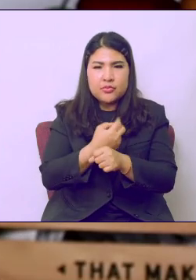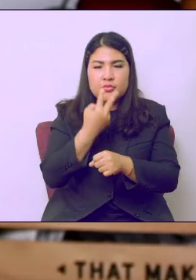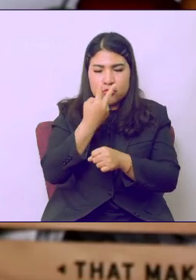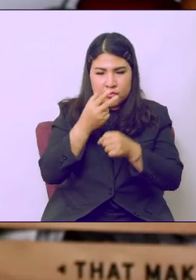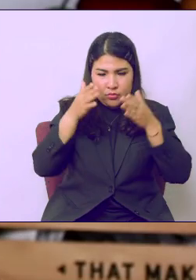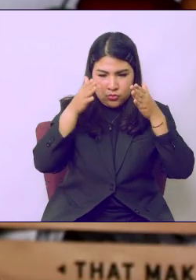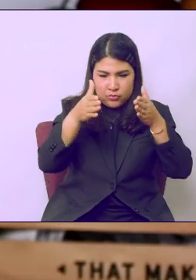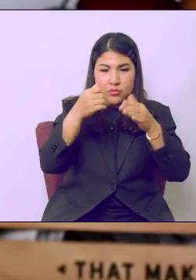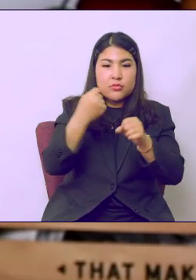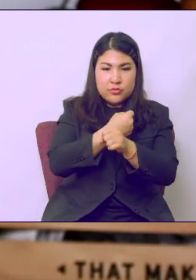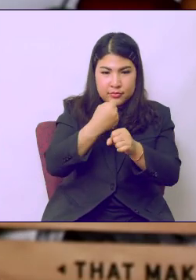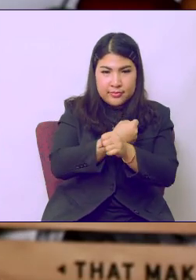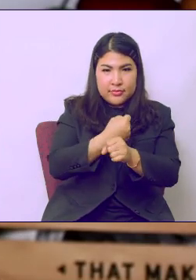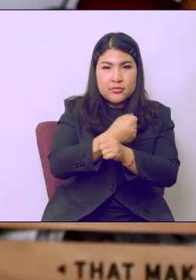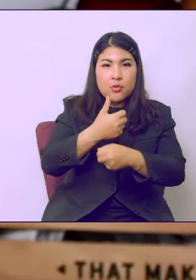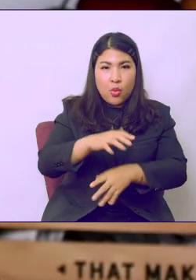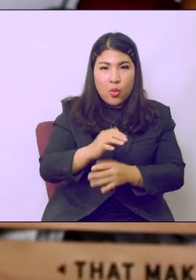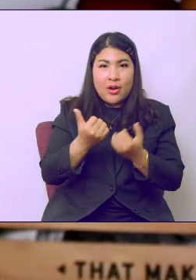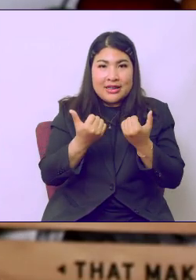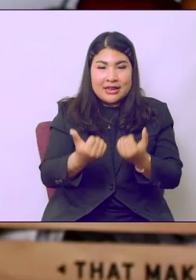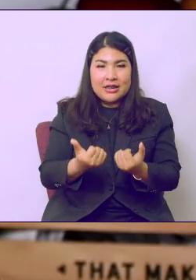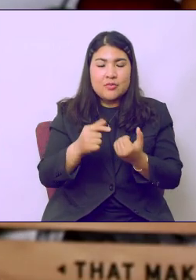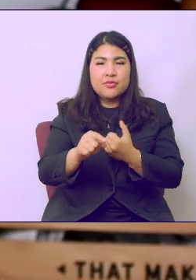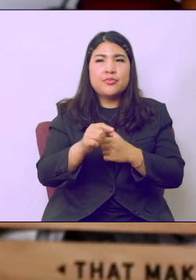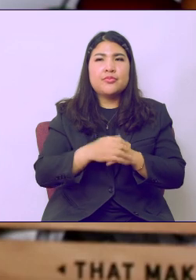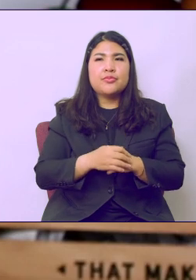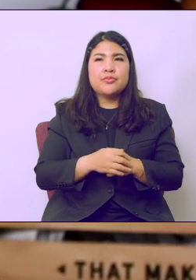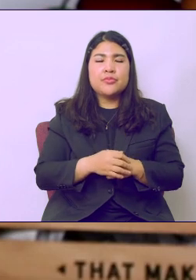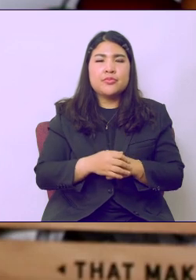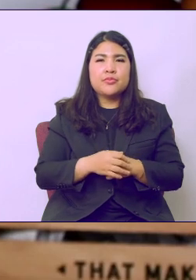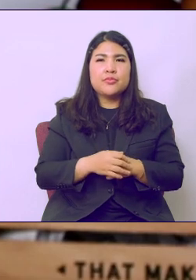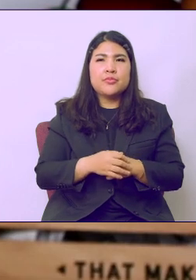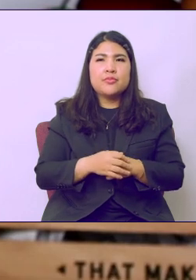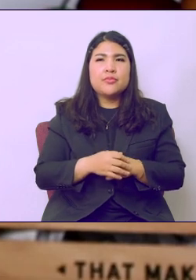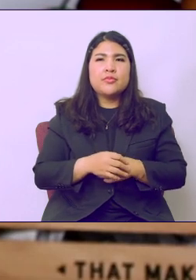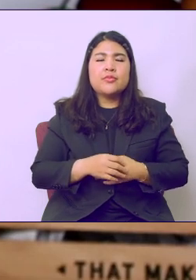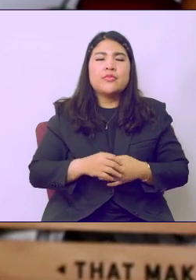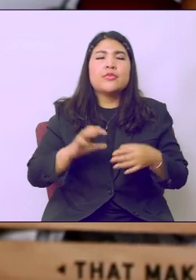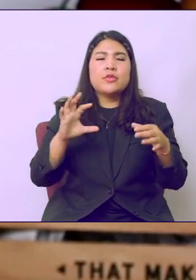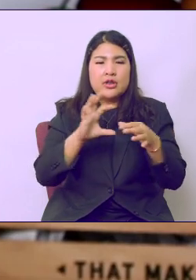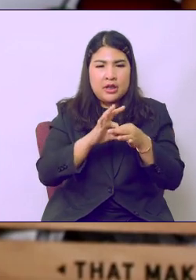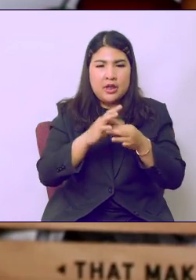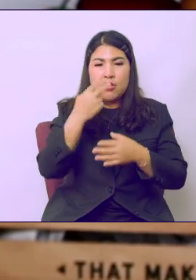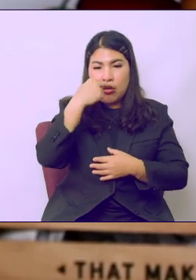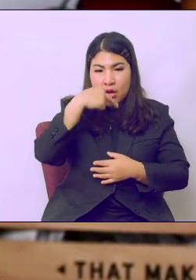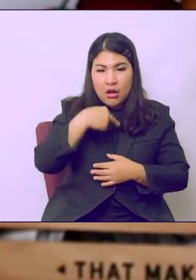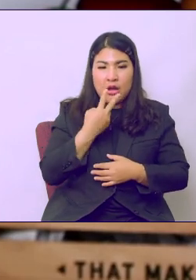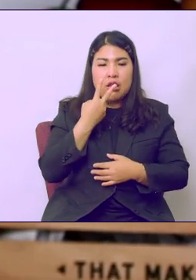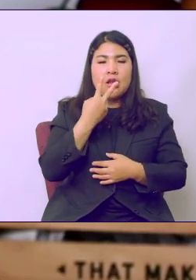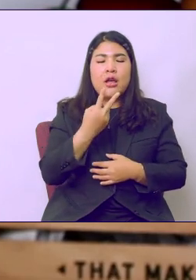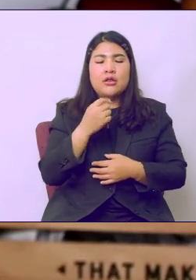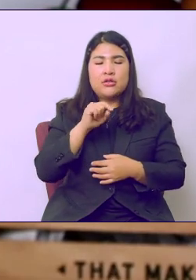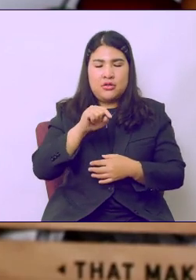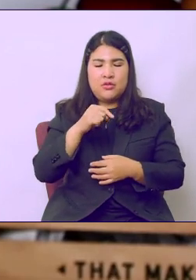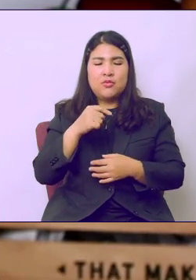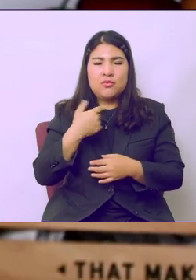โฟกัสมาตั้งแต่ตอนฝึกะเพราะต้องเพราะว่าวันเนี้ผมตัดเรื่องของของ gringไปตัดเรื่องของฝึกลมหายใจไปนะครับ